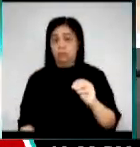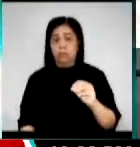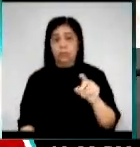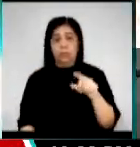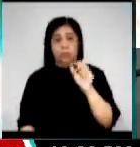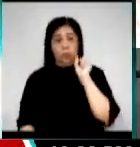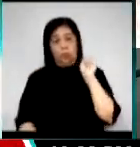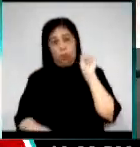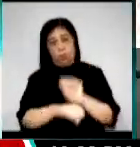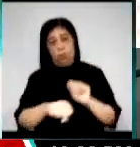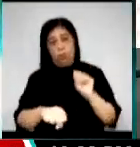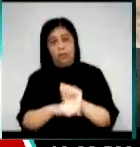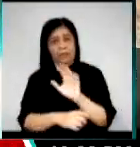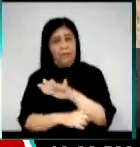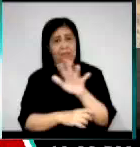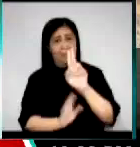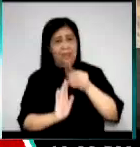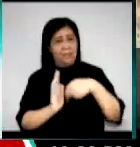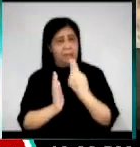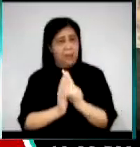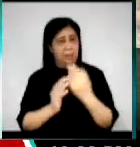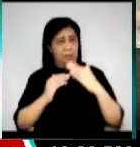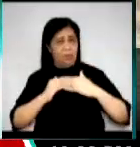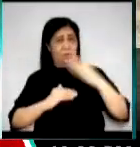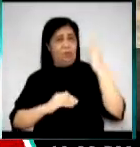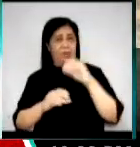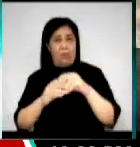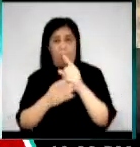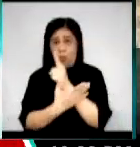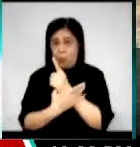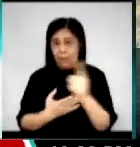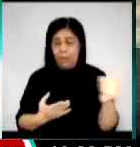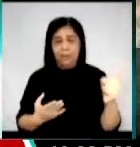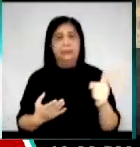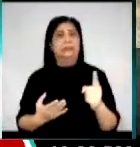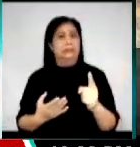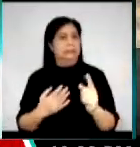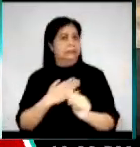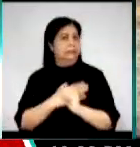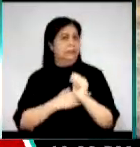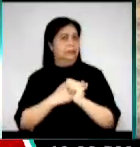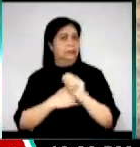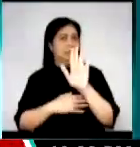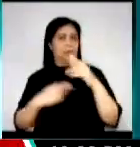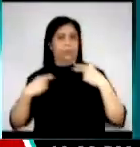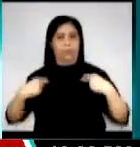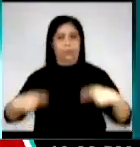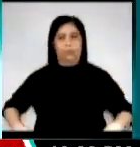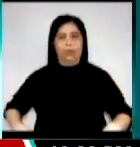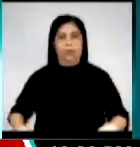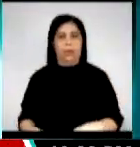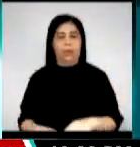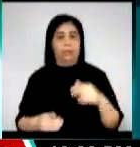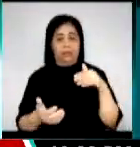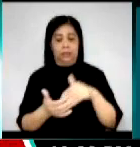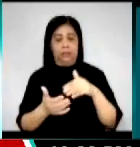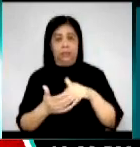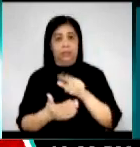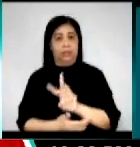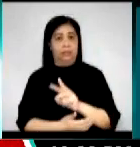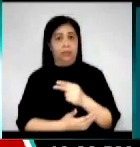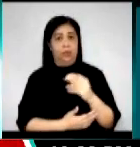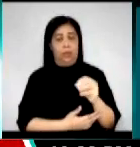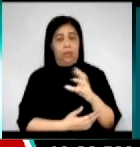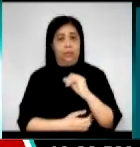ng 55 hours o higit pa sa isang linggo ay mapanganib sa kalusugan. Sa pag-aaral ng WHO at